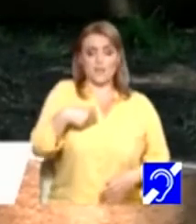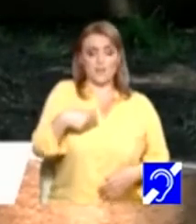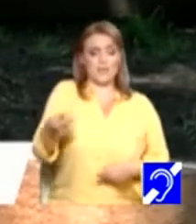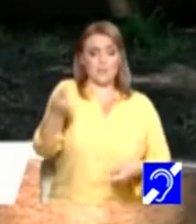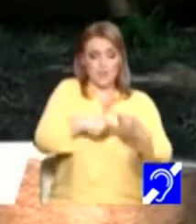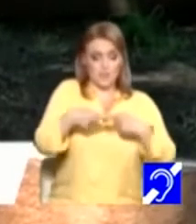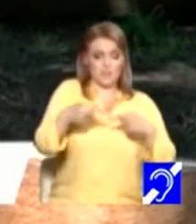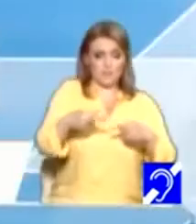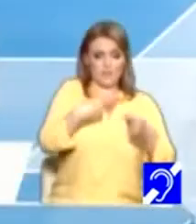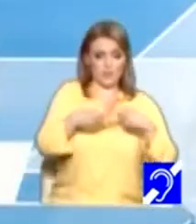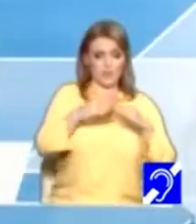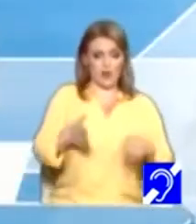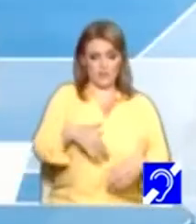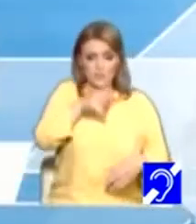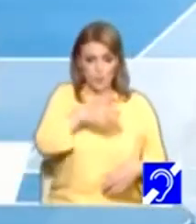și nu-și văd copiii.